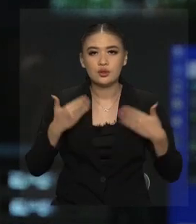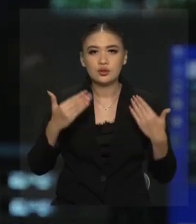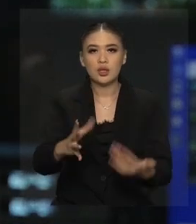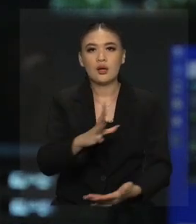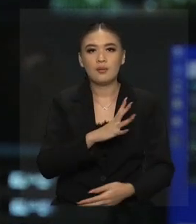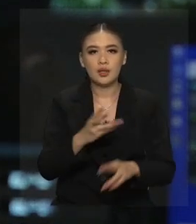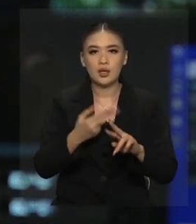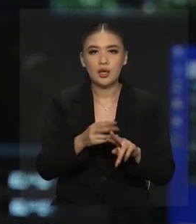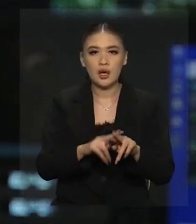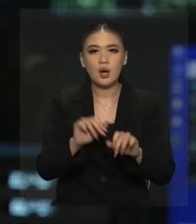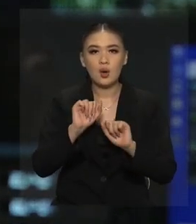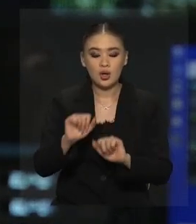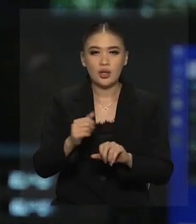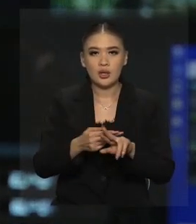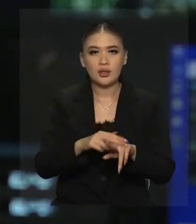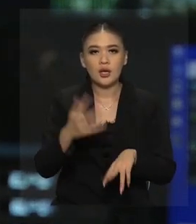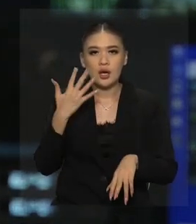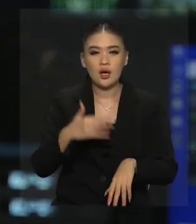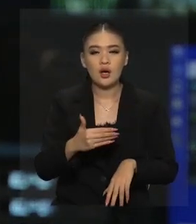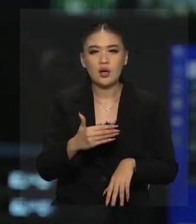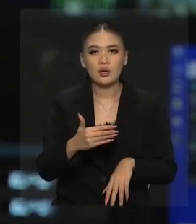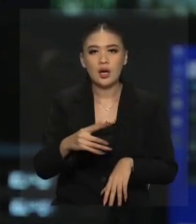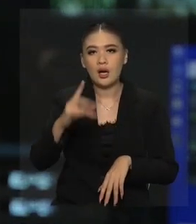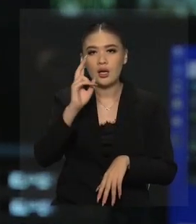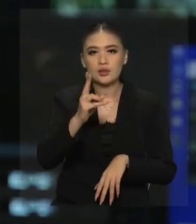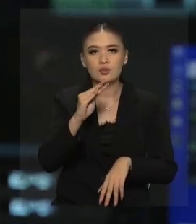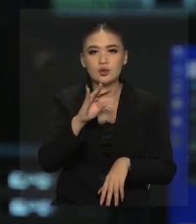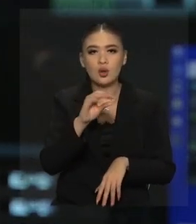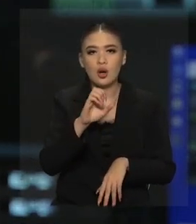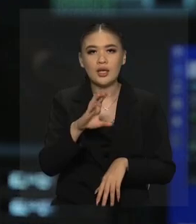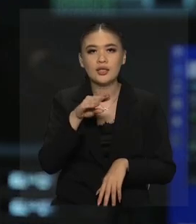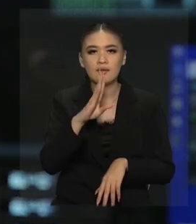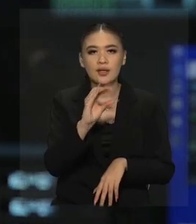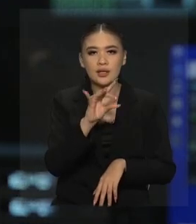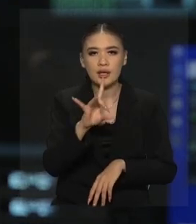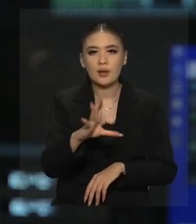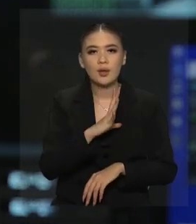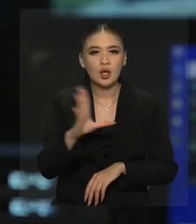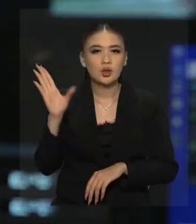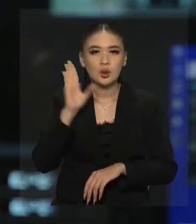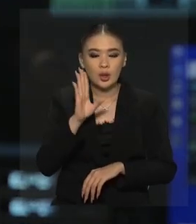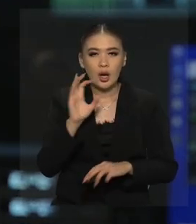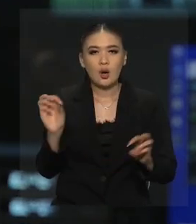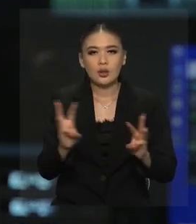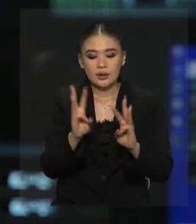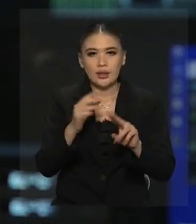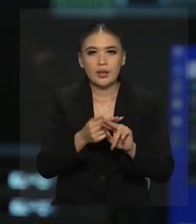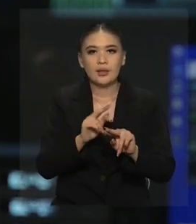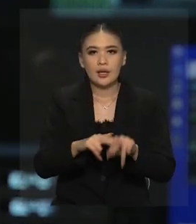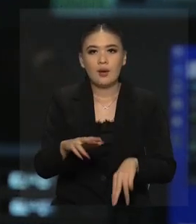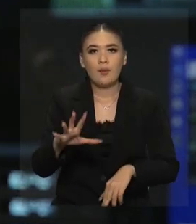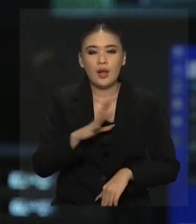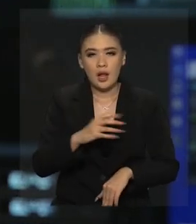Ал қорған болу қашанда абыройлы іс. Қасым Жомарт Тоқаев Твиттер парақшасында судан да, оттан да тайсалмайтын